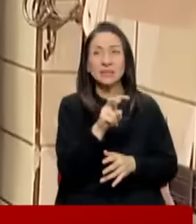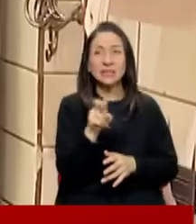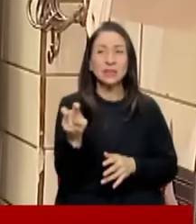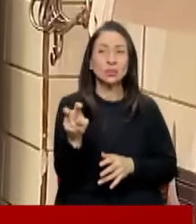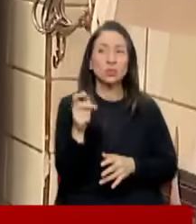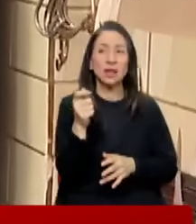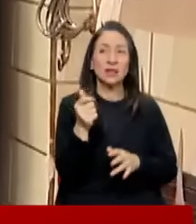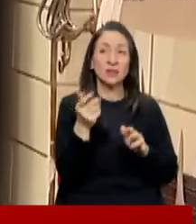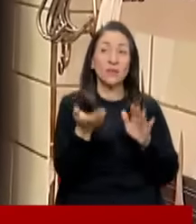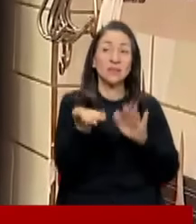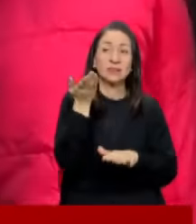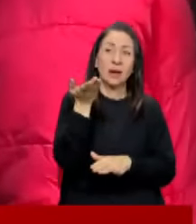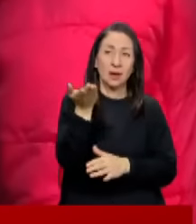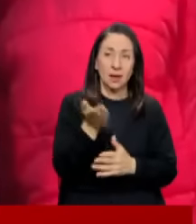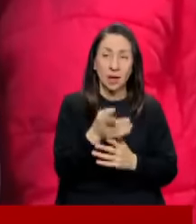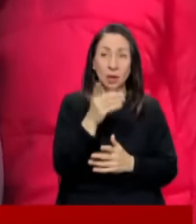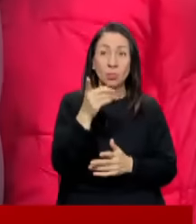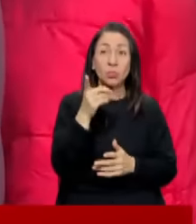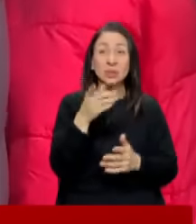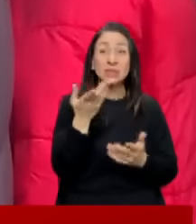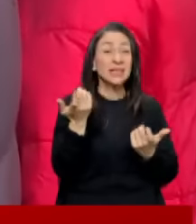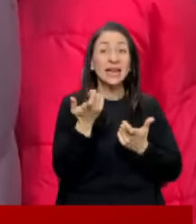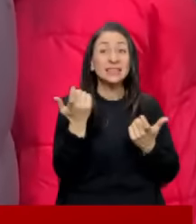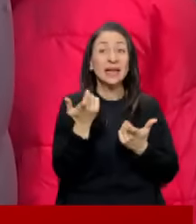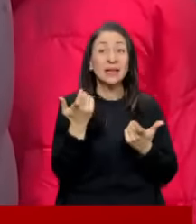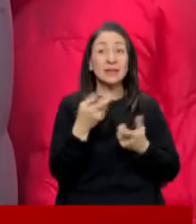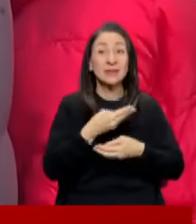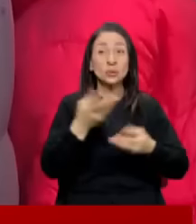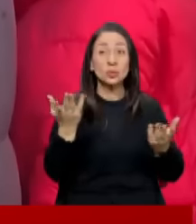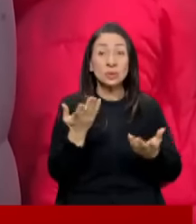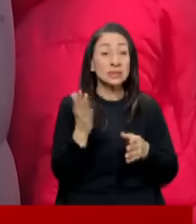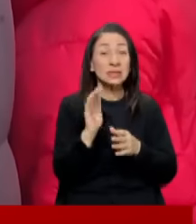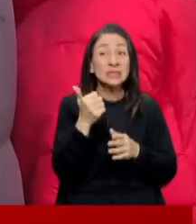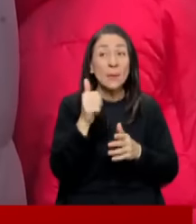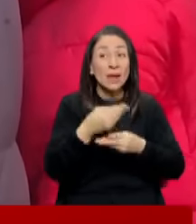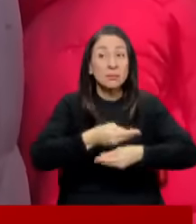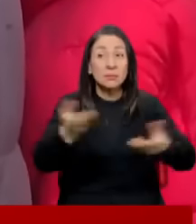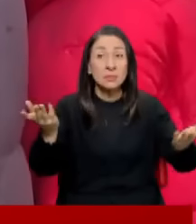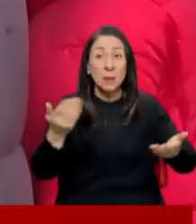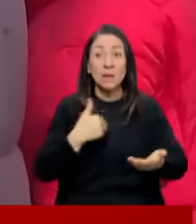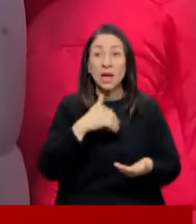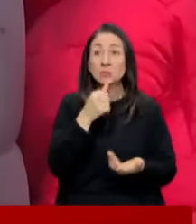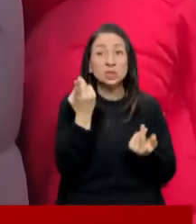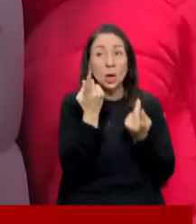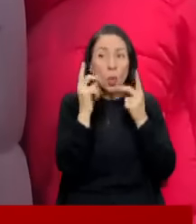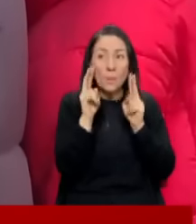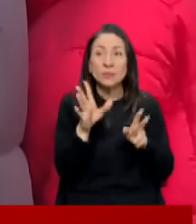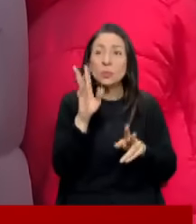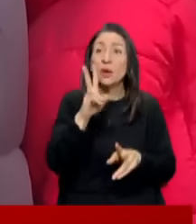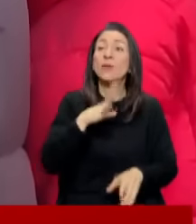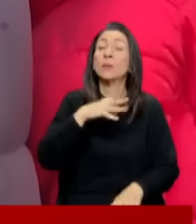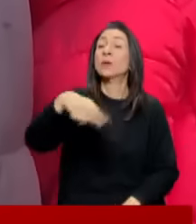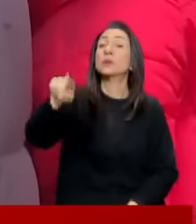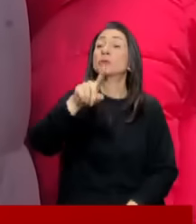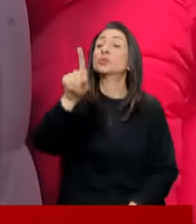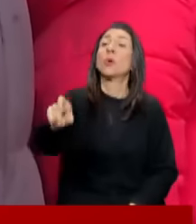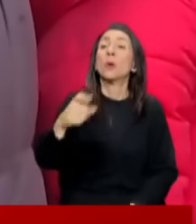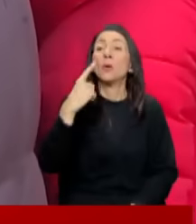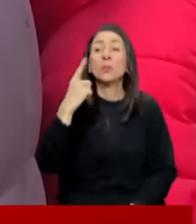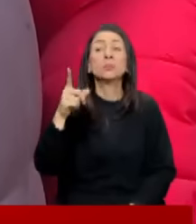2800 liranın üzerinde. Bu butlar diyorum nerede dağılıyor? Ve ne zaman dağılmış? Ben hiçbir şey görmedim. Gören var mı burada milletin